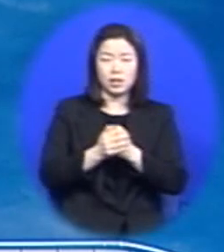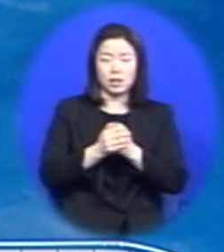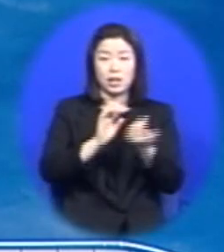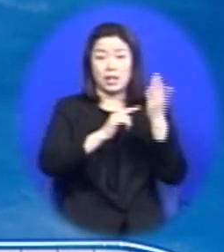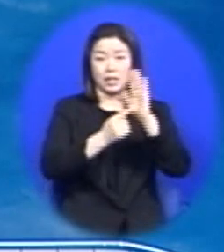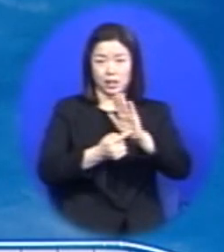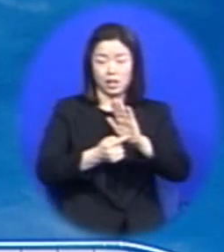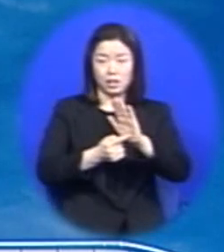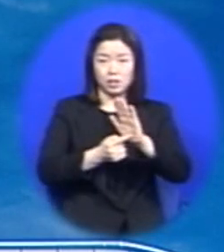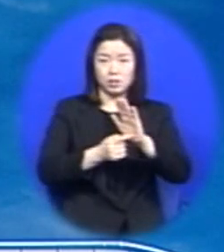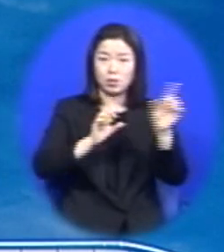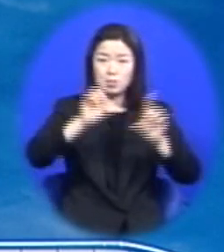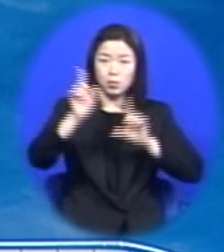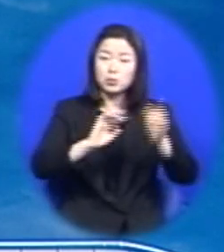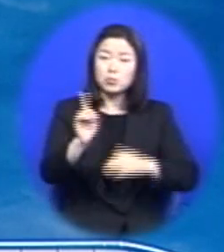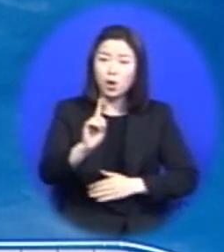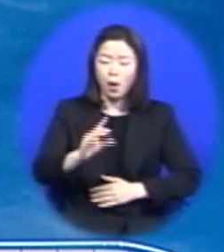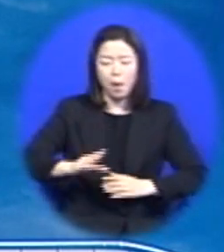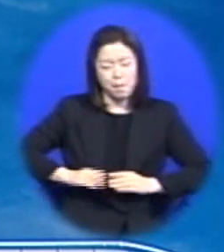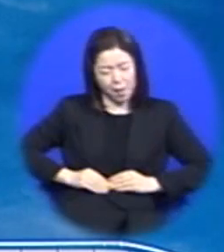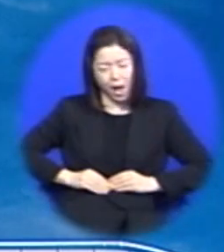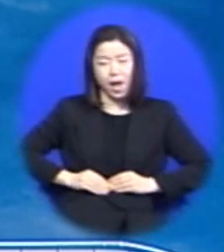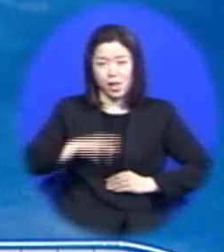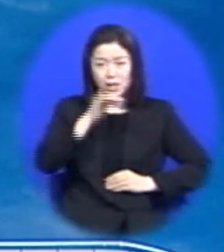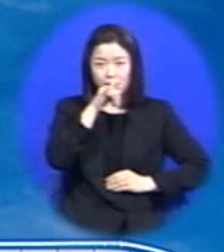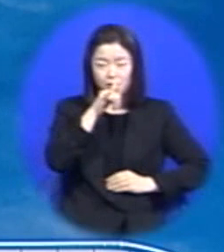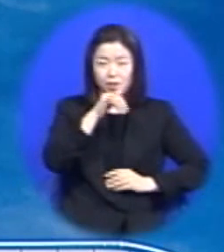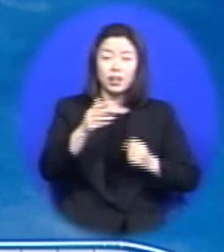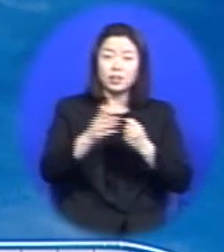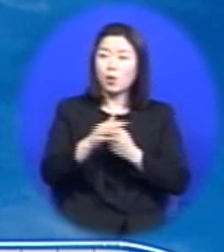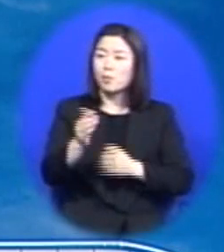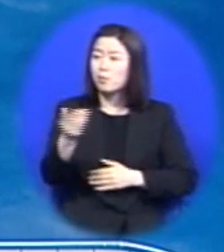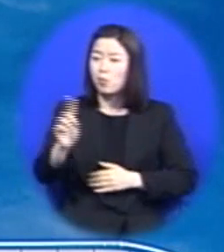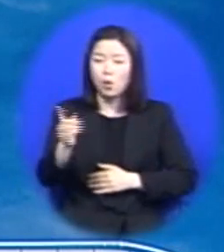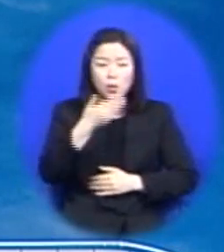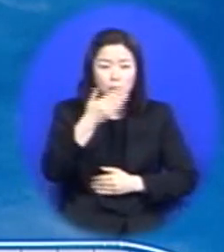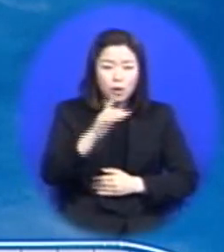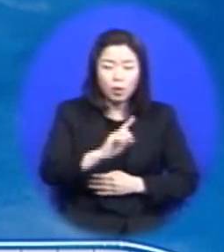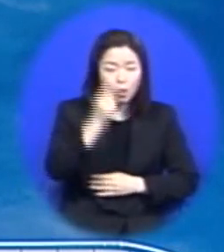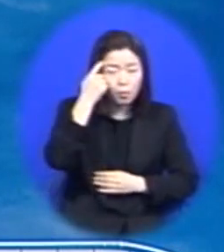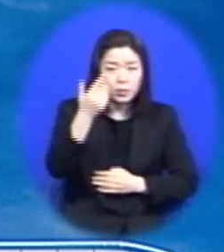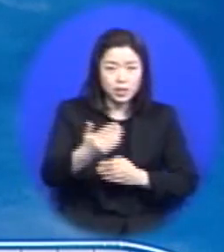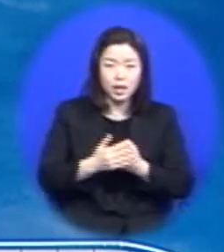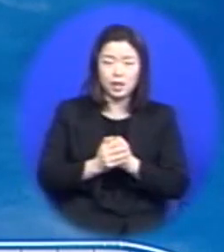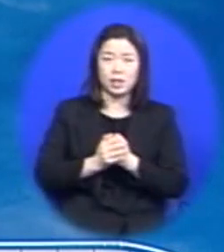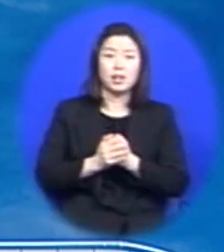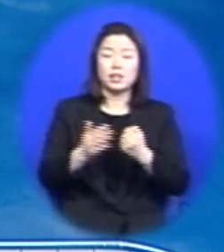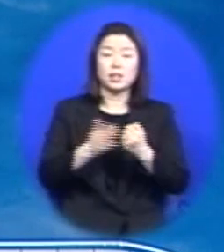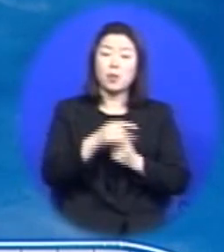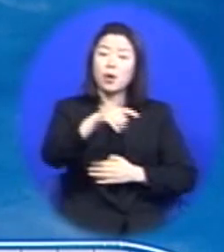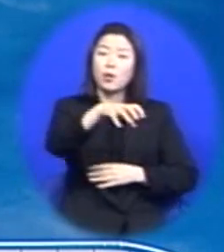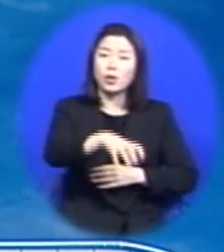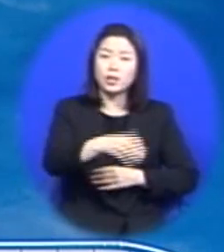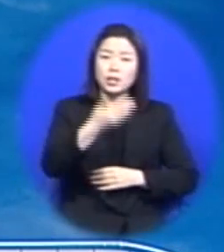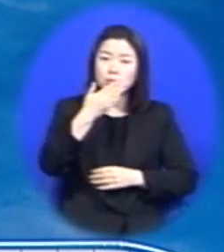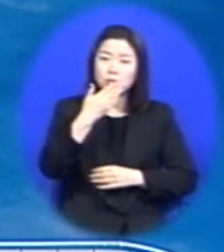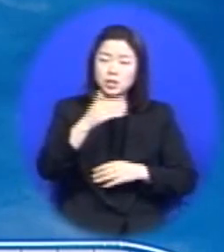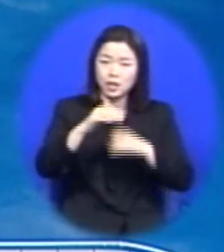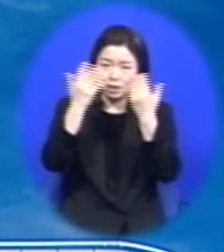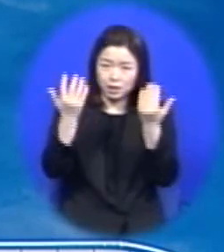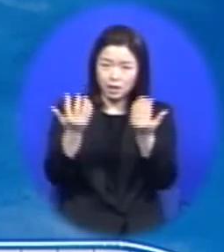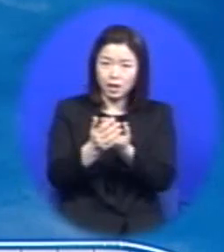나타나는 현상이 배가 고픈 거더래. 그래서 뭐 먹을 거 없느냐. 그래서 거기 있는 음식들을